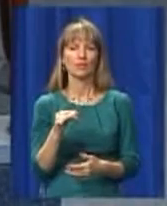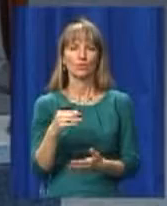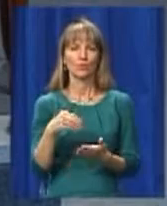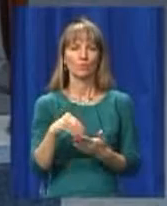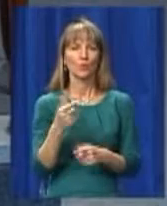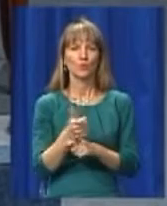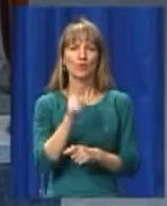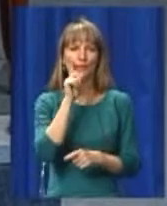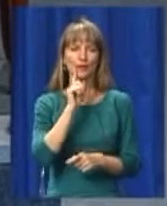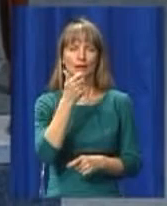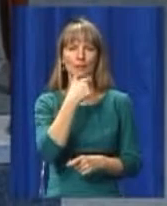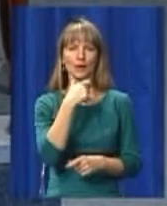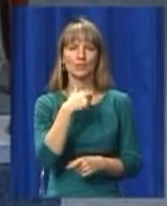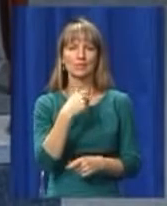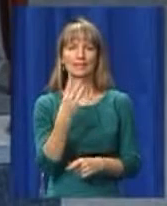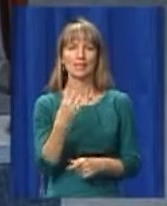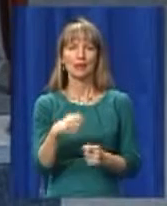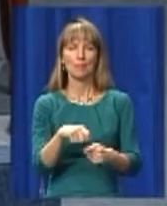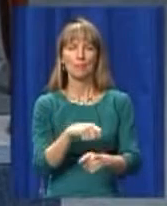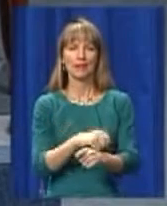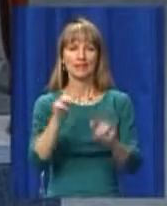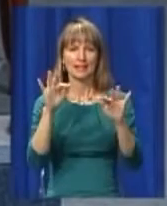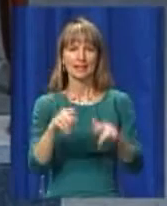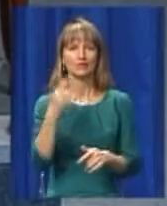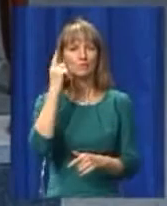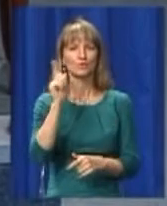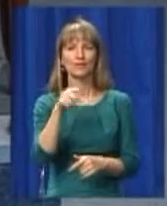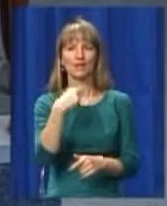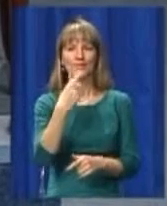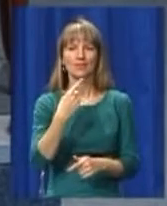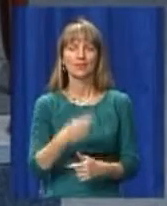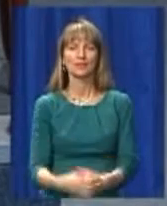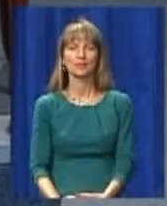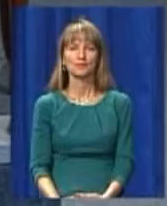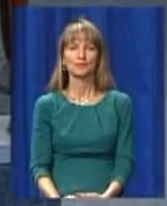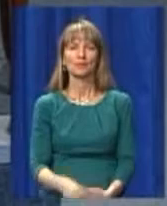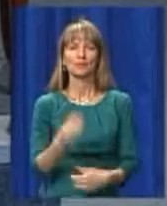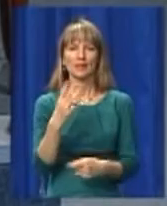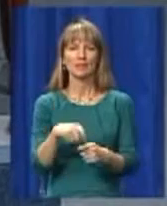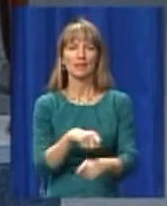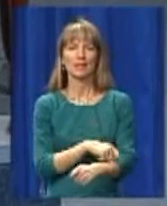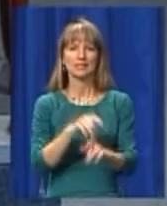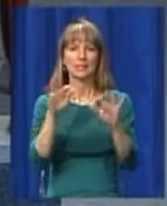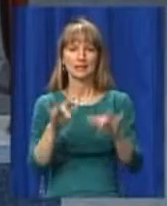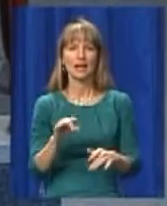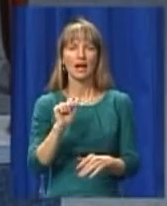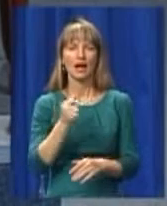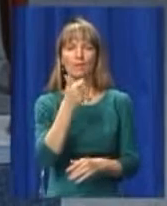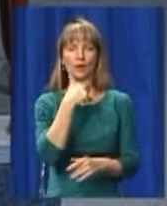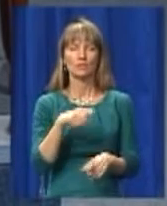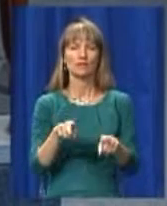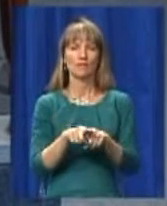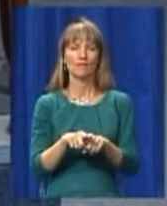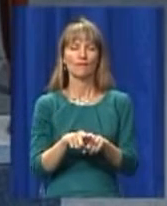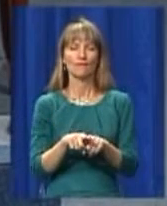таке смачне. 3 метри снігу. Ти думаєш, о чому ти говориш? Ти утонеш так, у нього. Так. 3 метри снігу, але морозиво того варте. Скільки б снігу